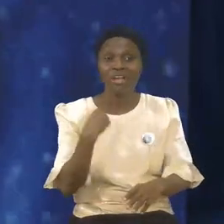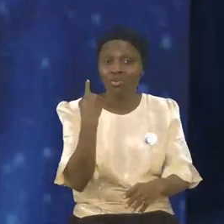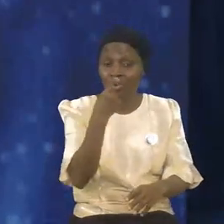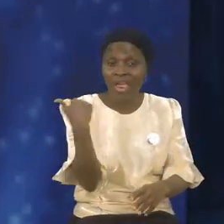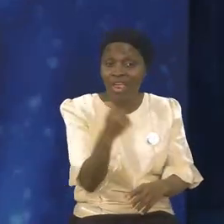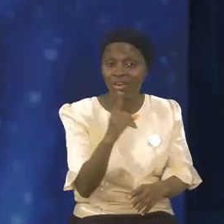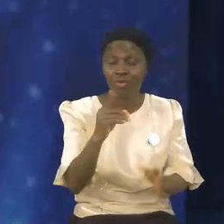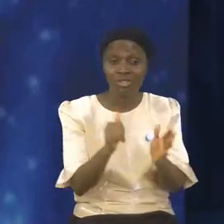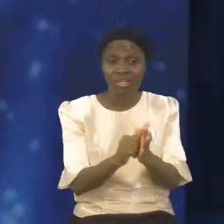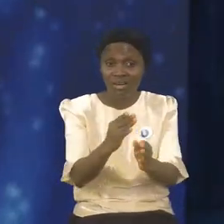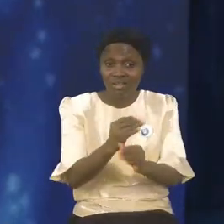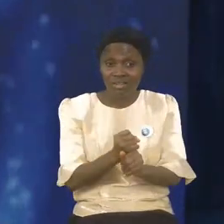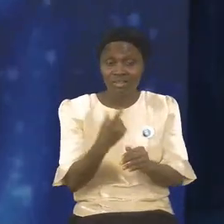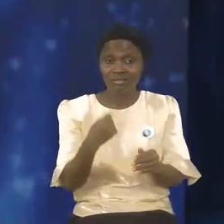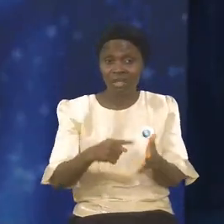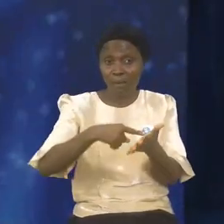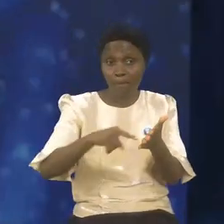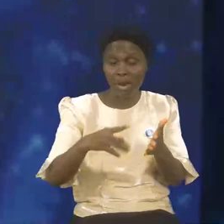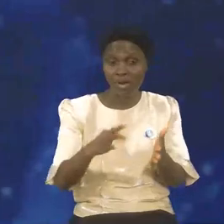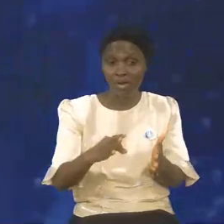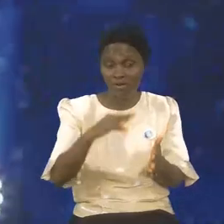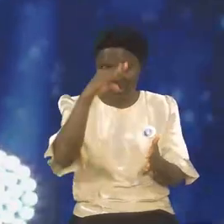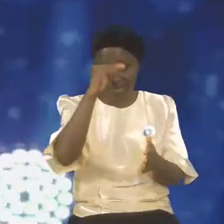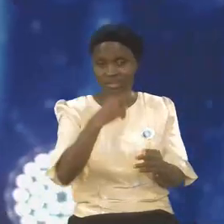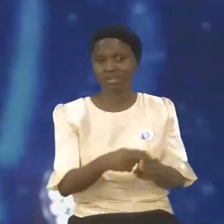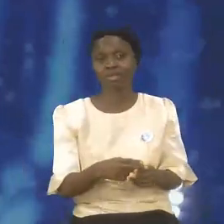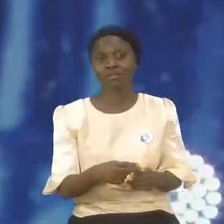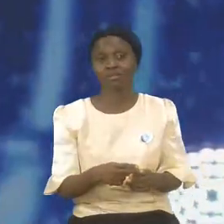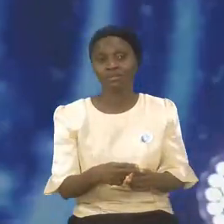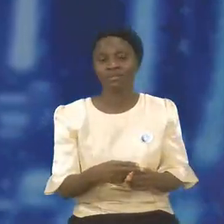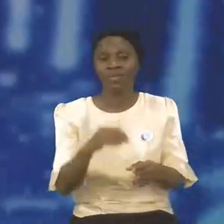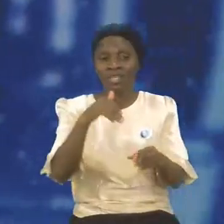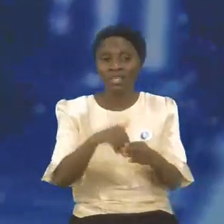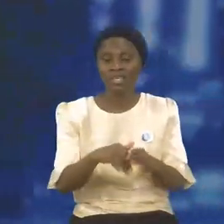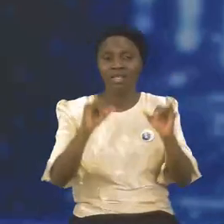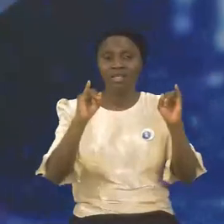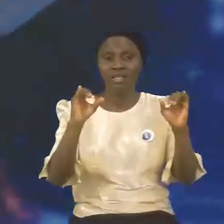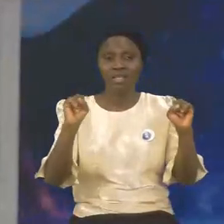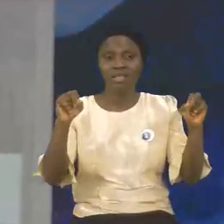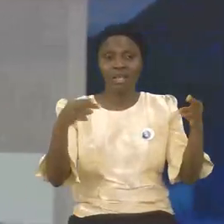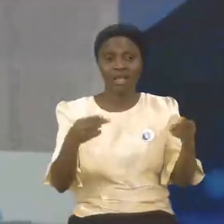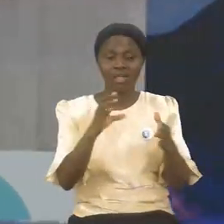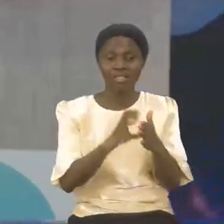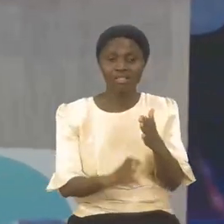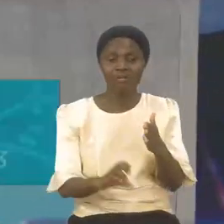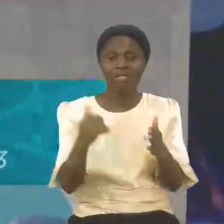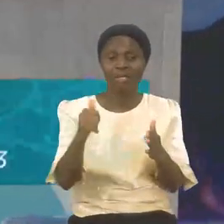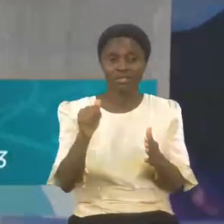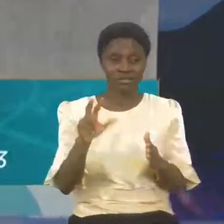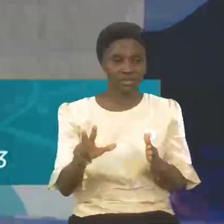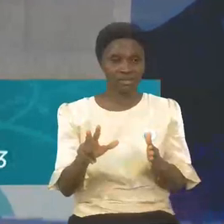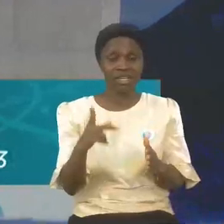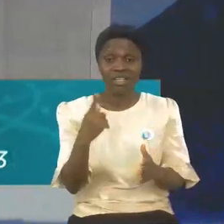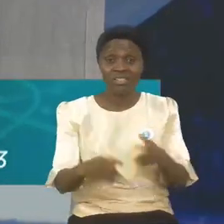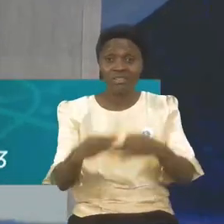reçoit la marque de son nom et ça y est 13 le